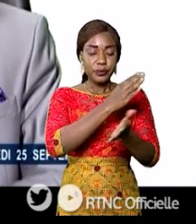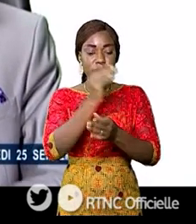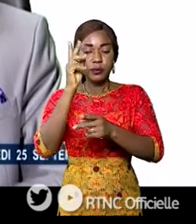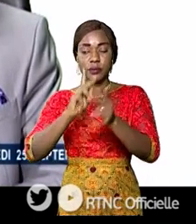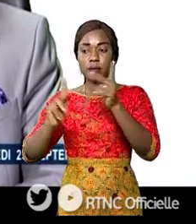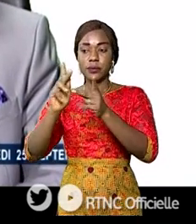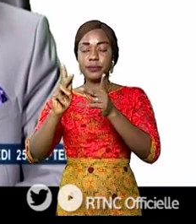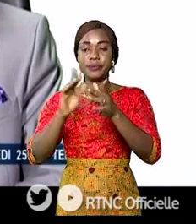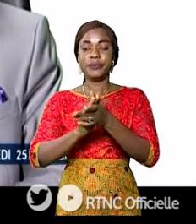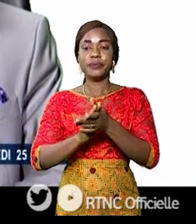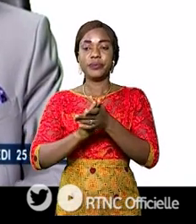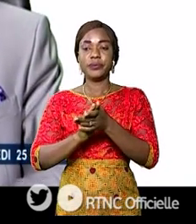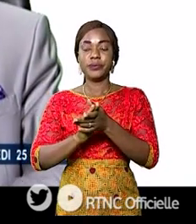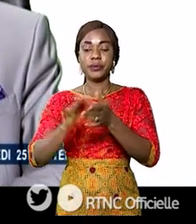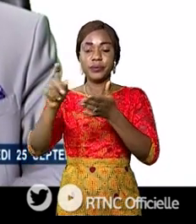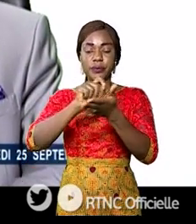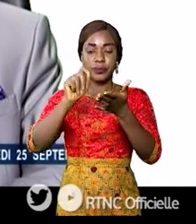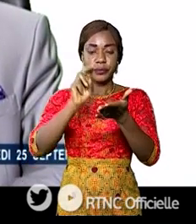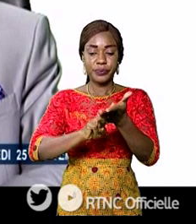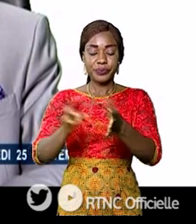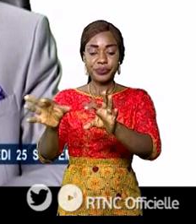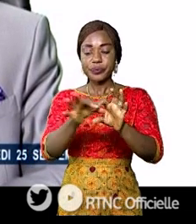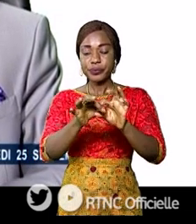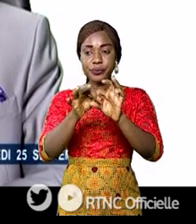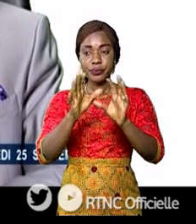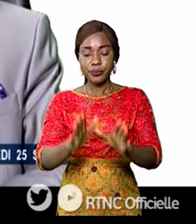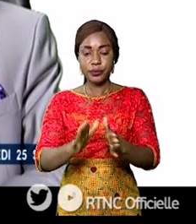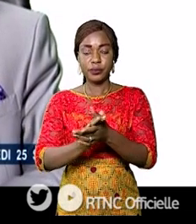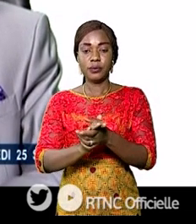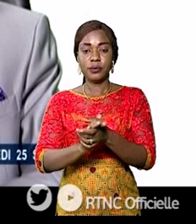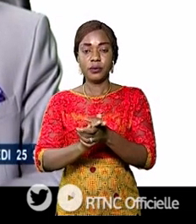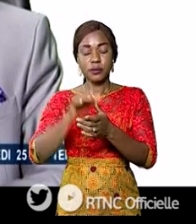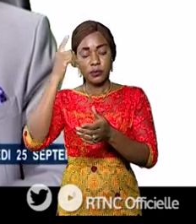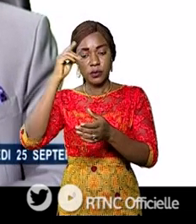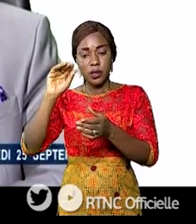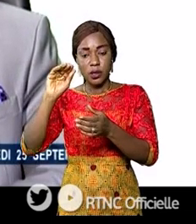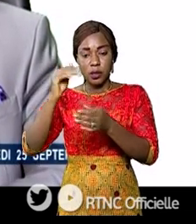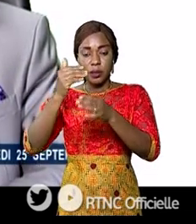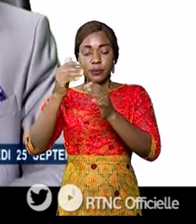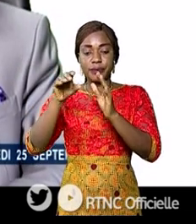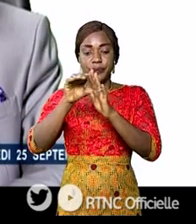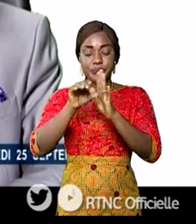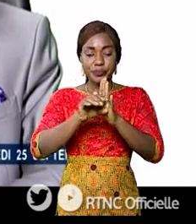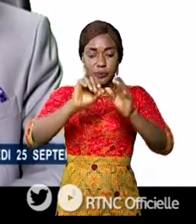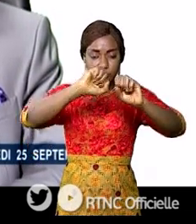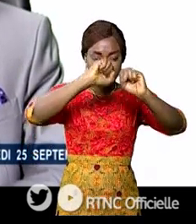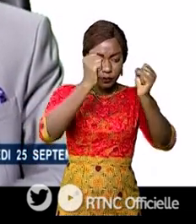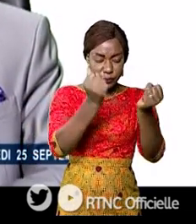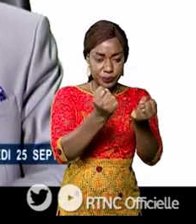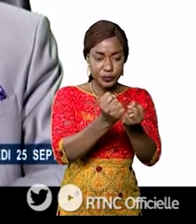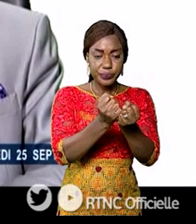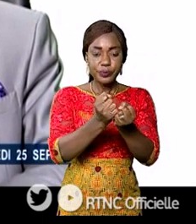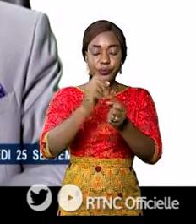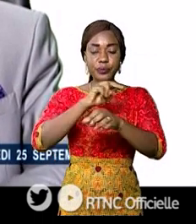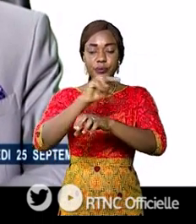à la conclusion du contrat de partenariat y relatif à la constitution de la Société nationale